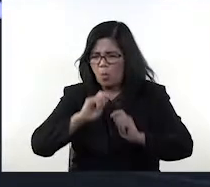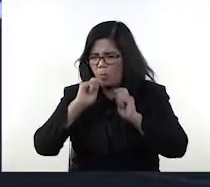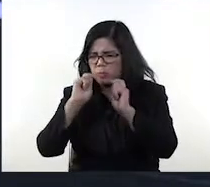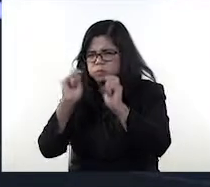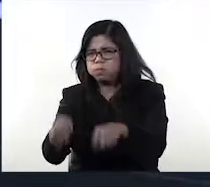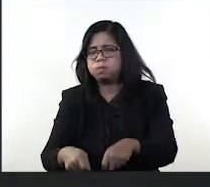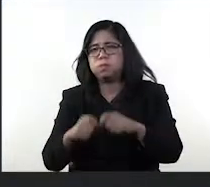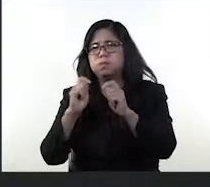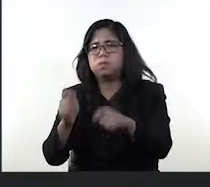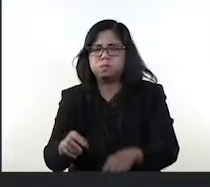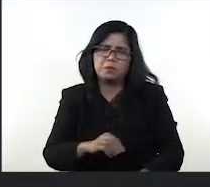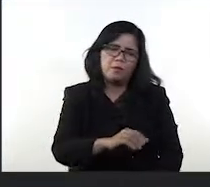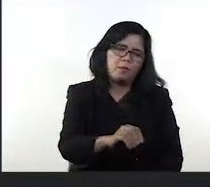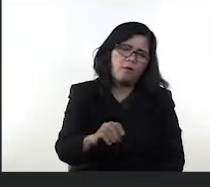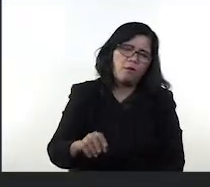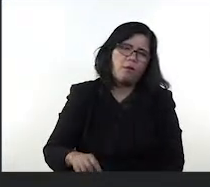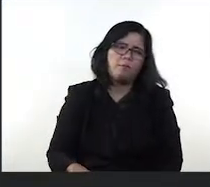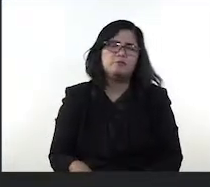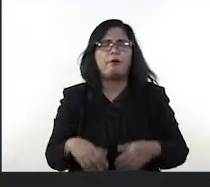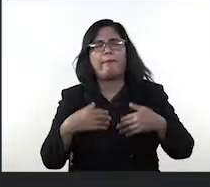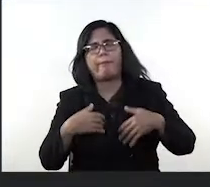Hai nastiar menerima hasil